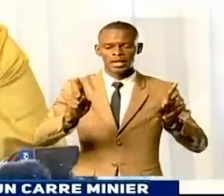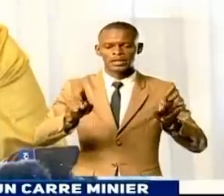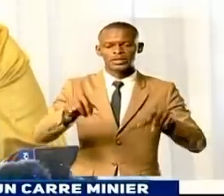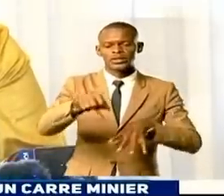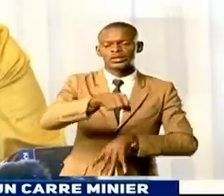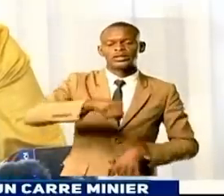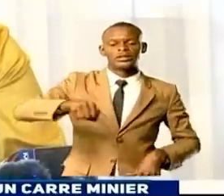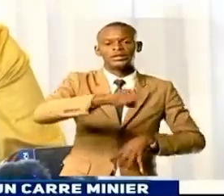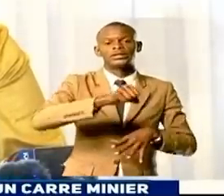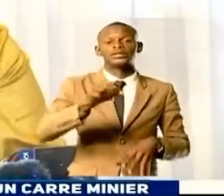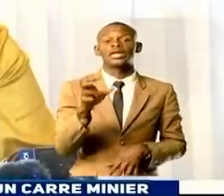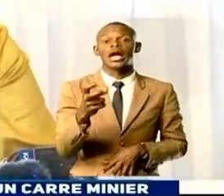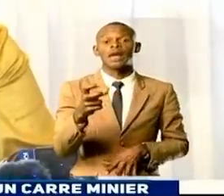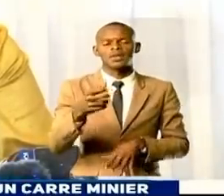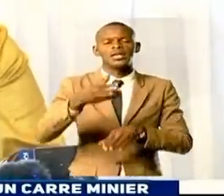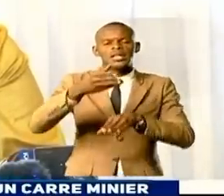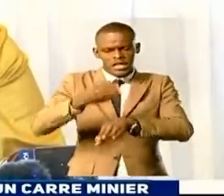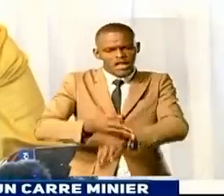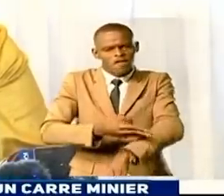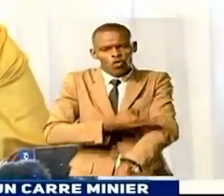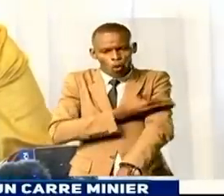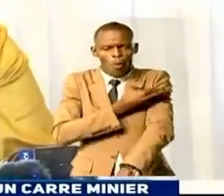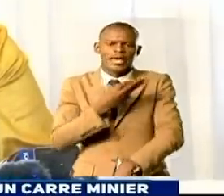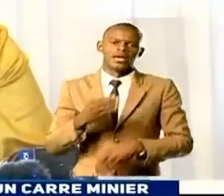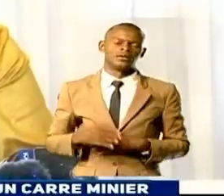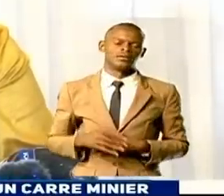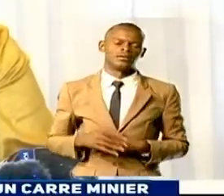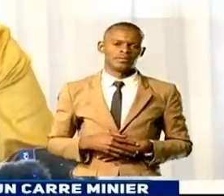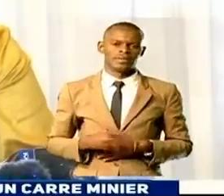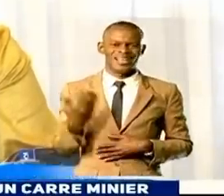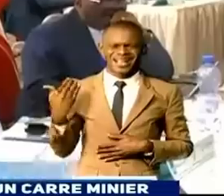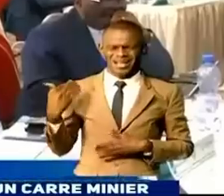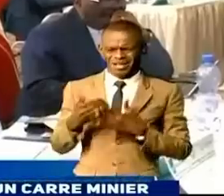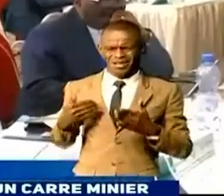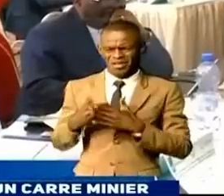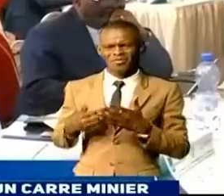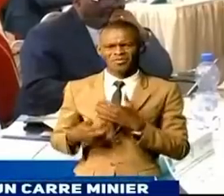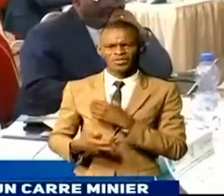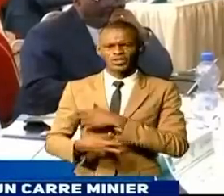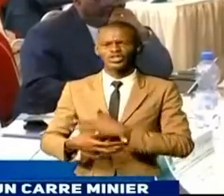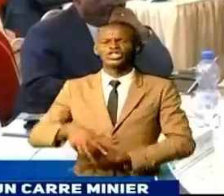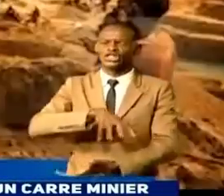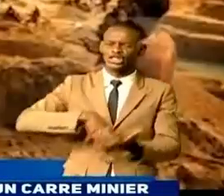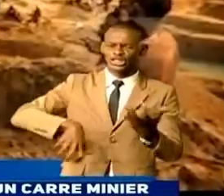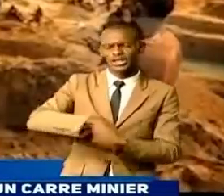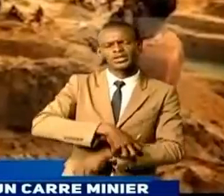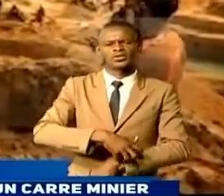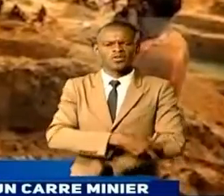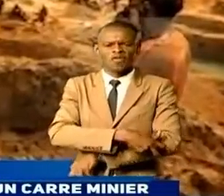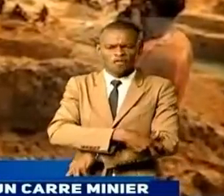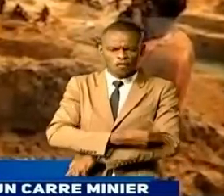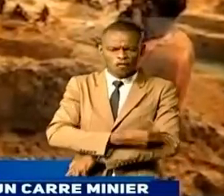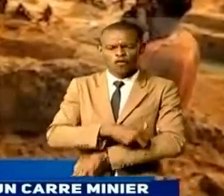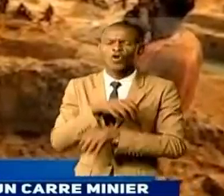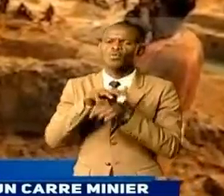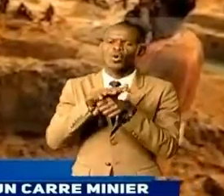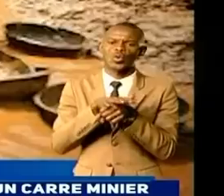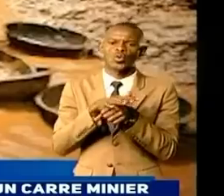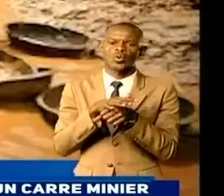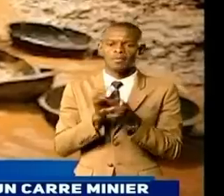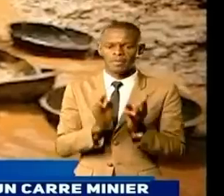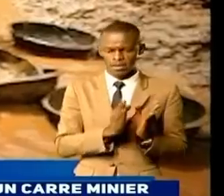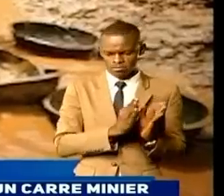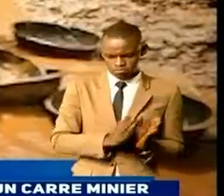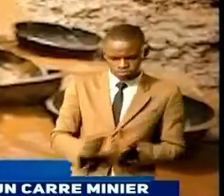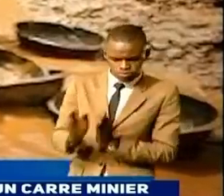ne sous-estime pas le défi immense qui reste à relever. L'essor de ce secteur va apporter à l'État congolais des